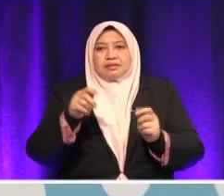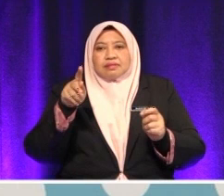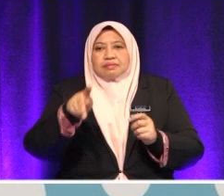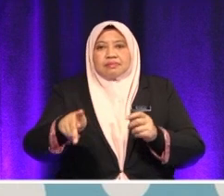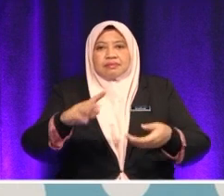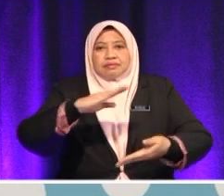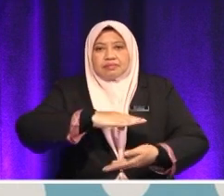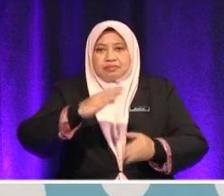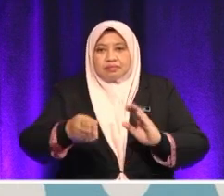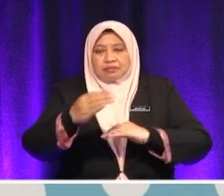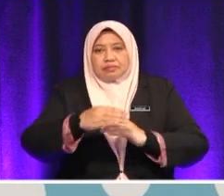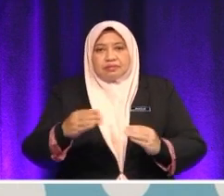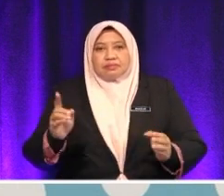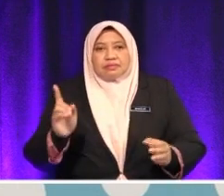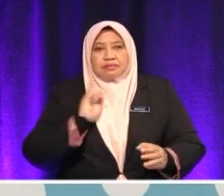kotak